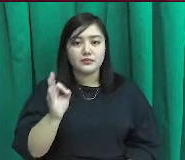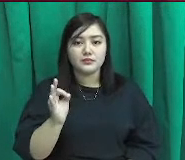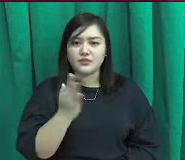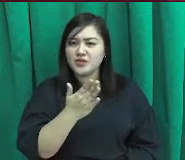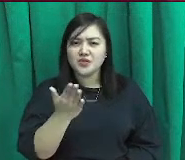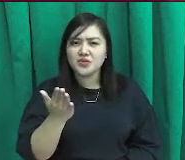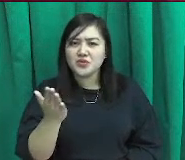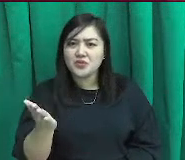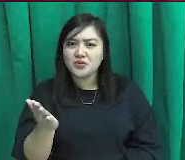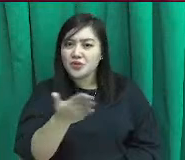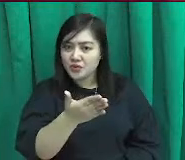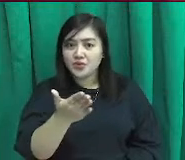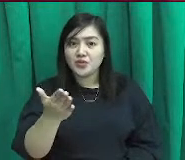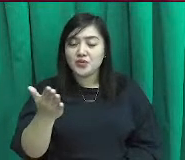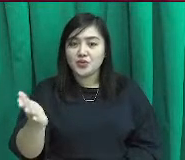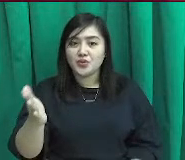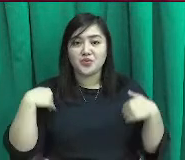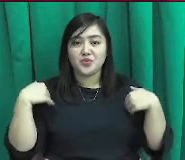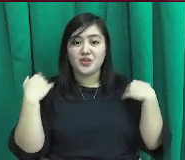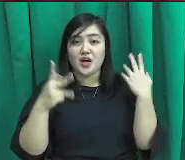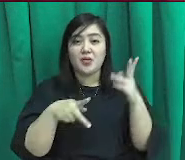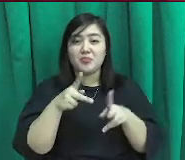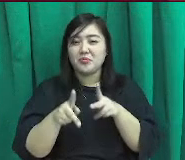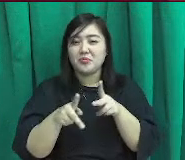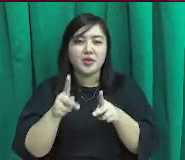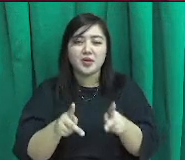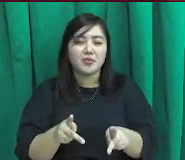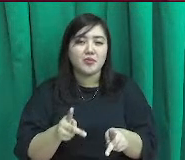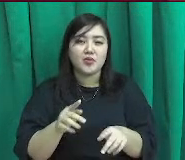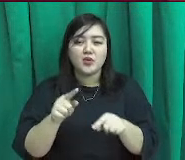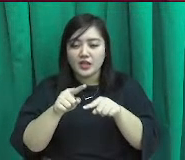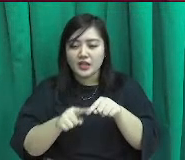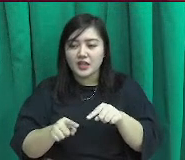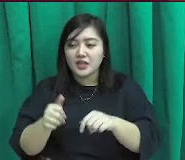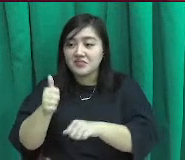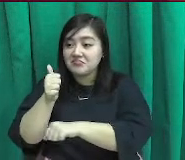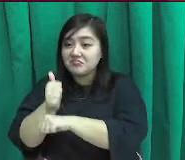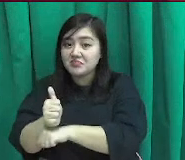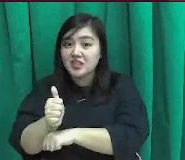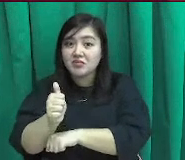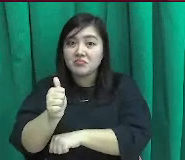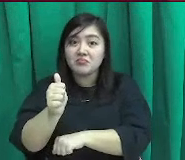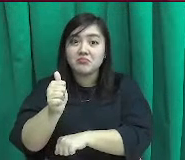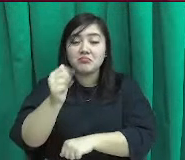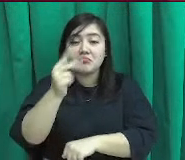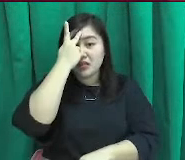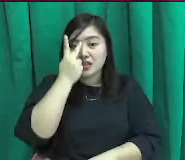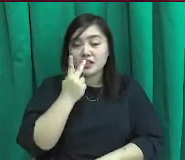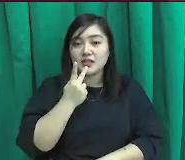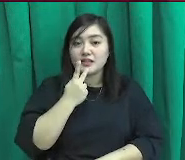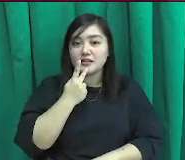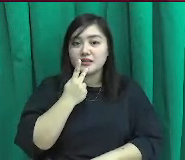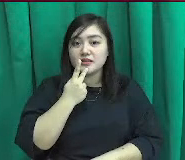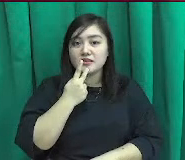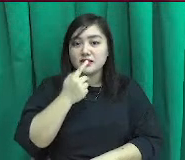ng magulang ninyo kasi nakakapakinig din Amen. Kayo. Amen. You see? Yan, isa yan. Pero again, sa side natin dito, you